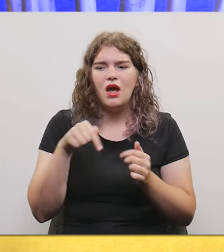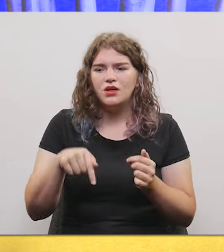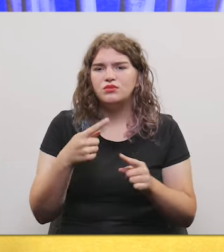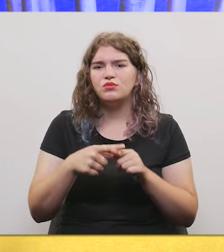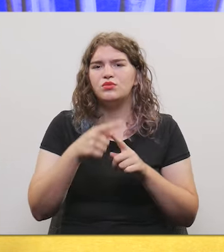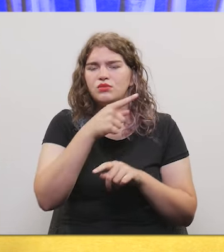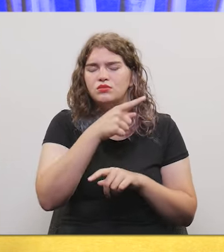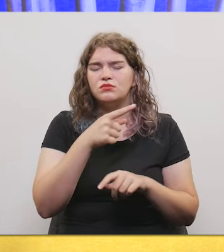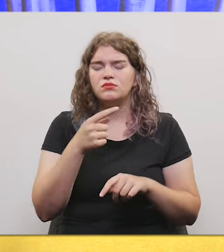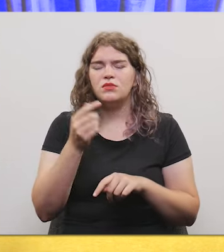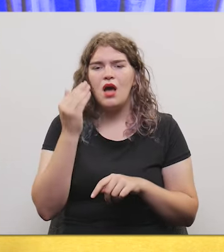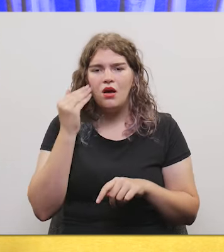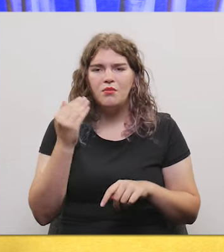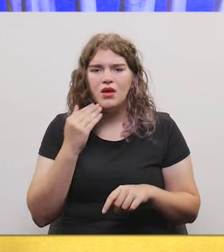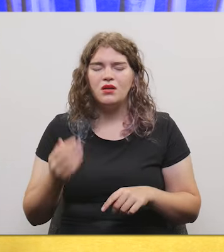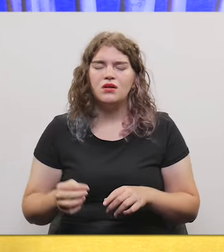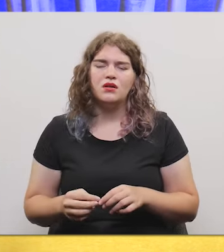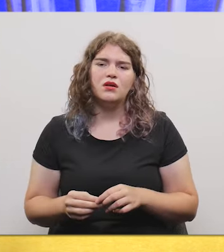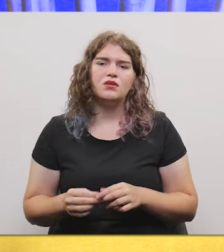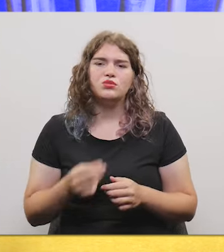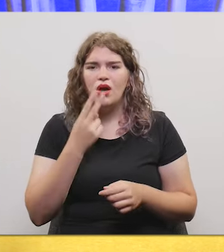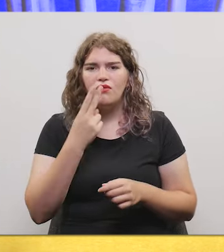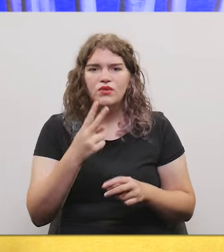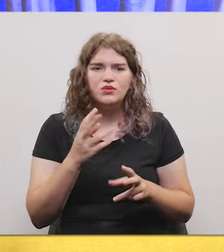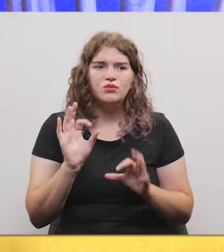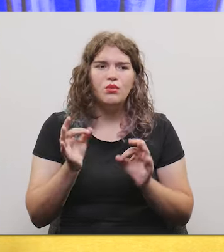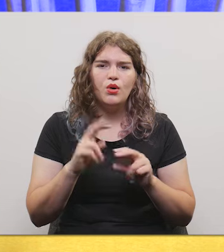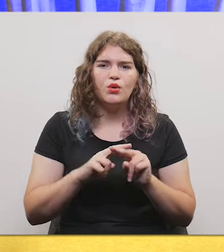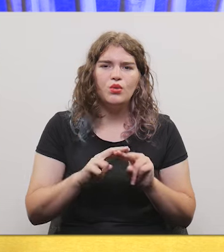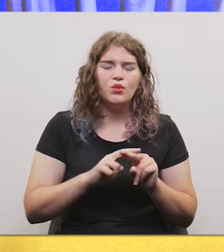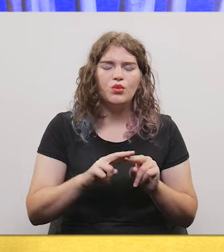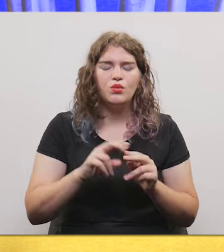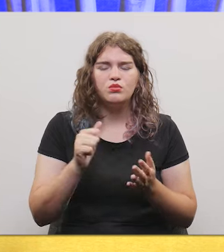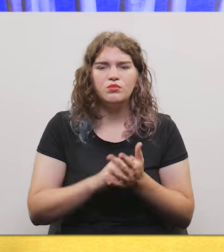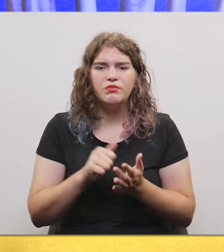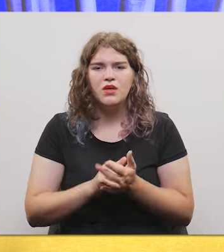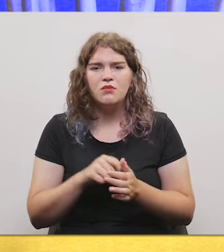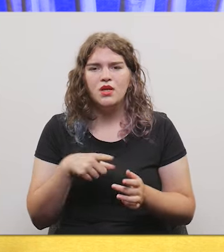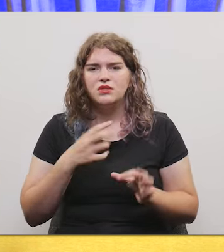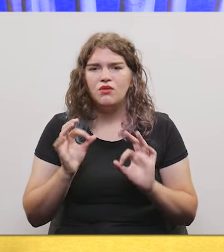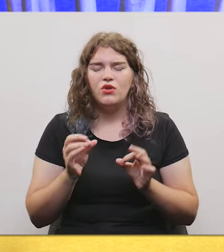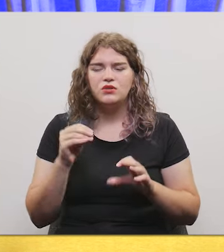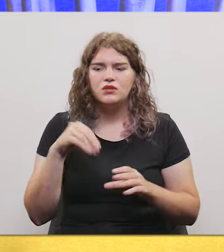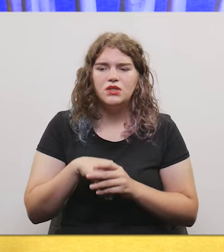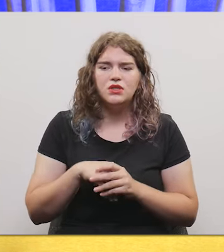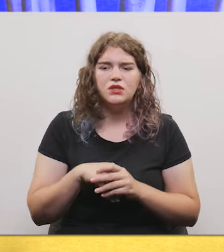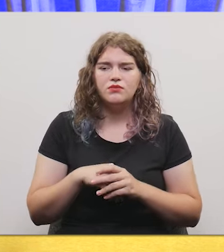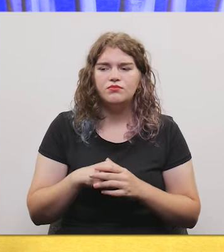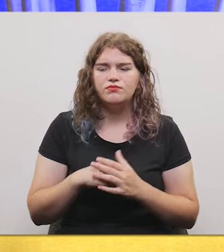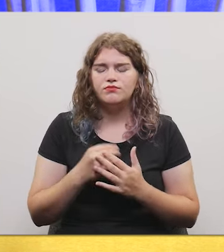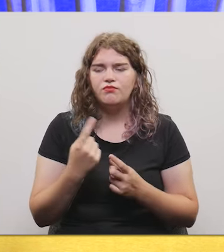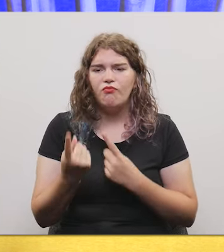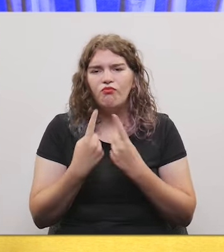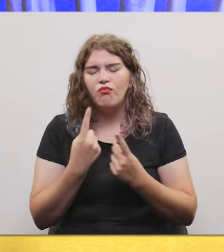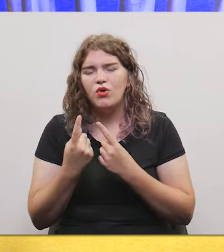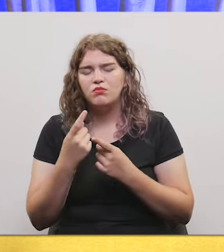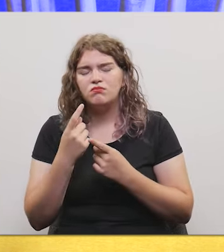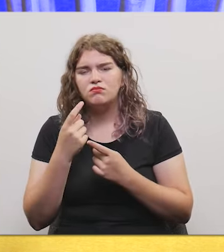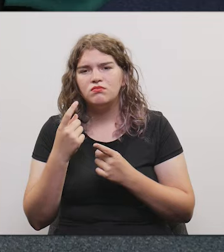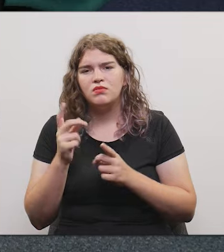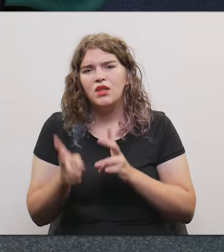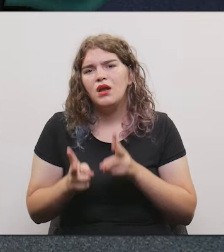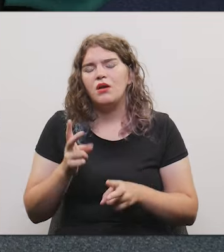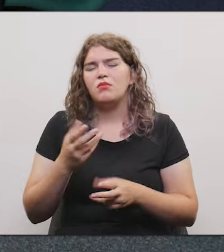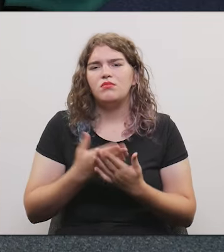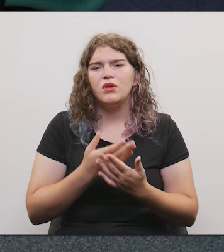atât aici în România, cât și în Statele Unite, și am văzut felul în care ai folosit cuvântul Domnului în consilierea altora